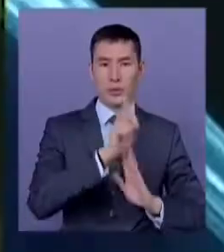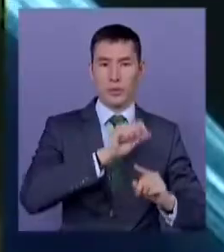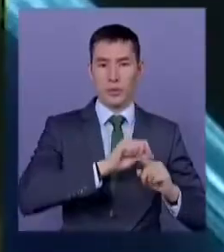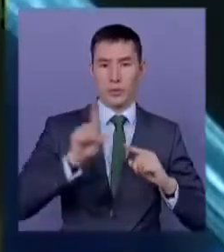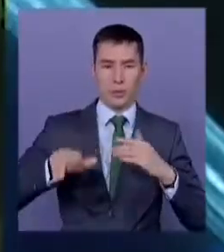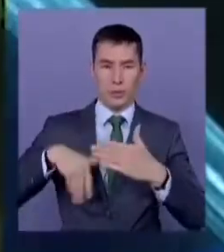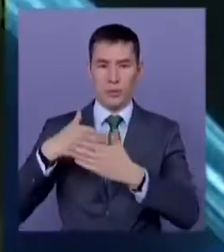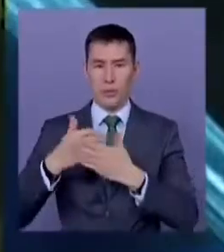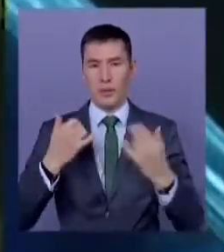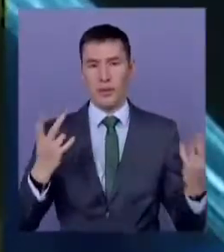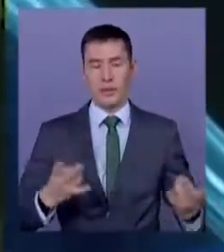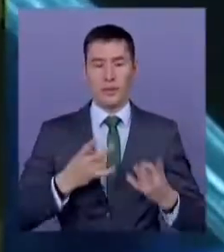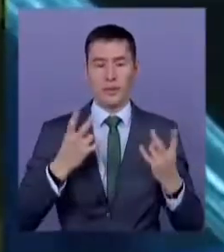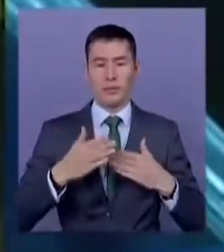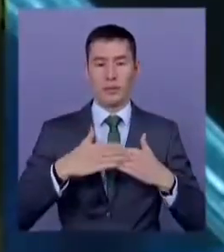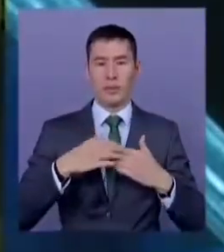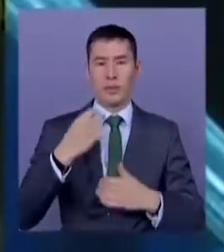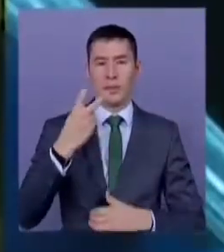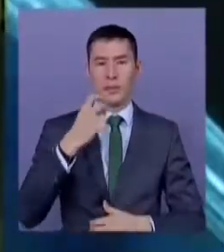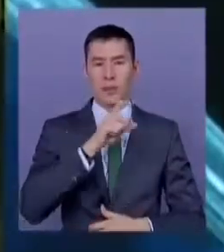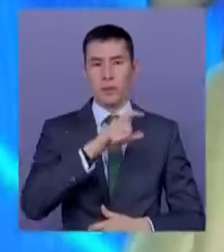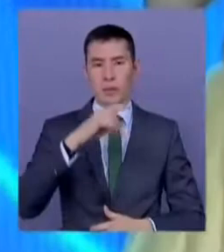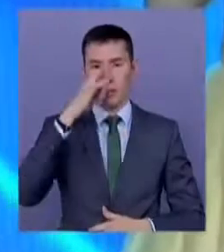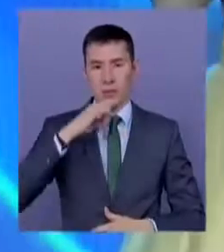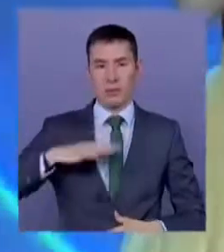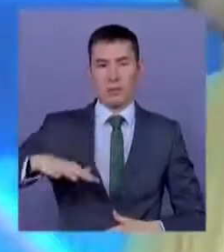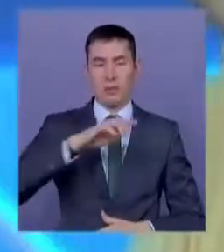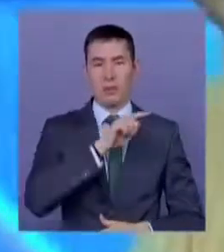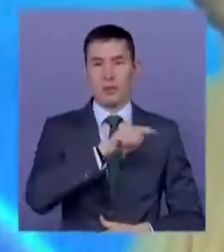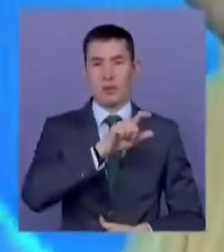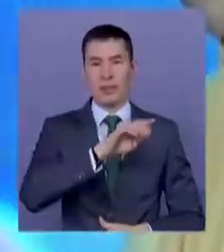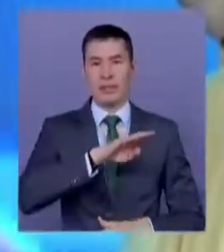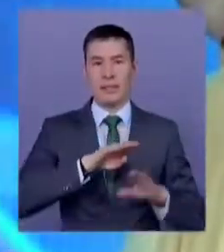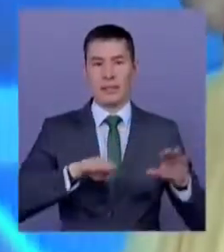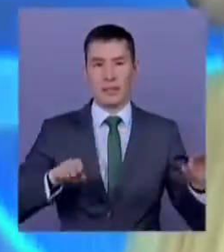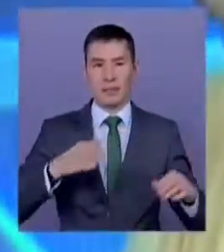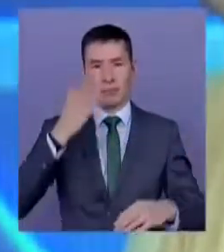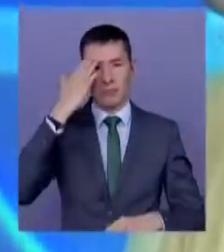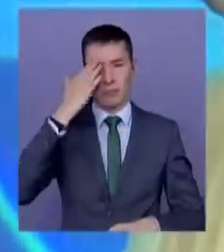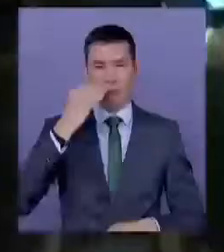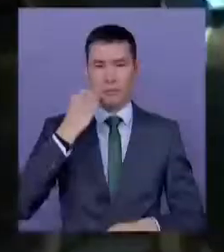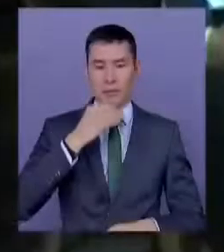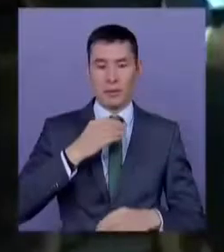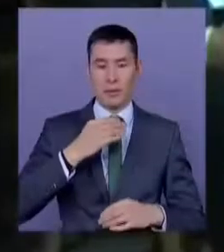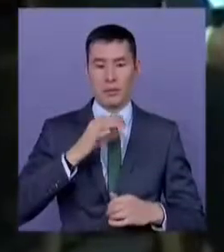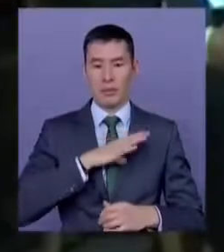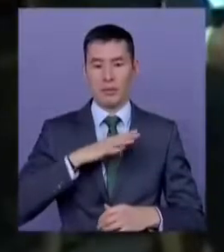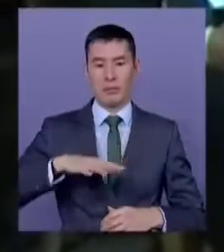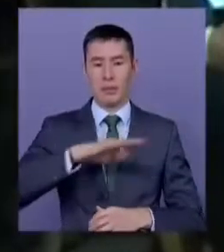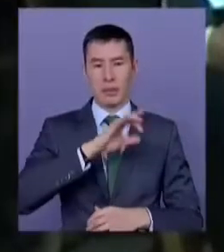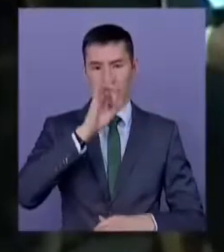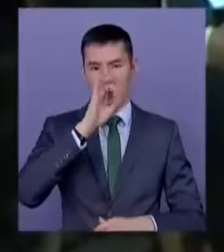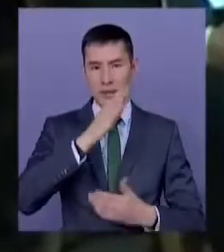келеді. Сол уақыттан бері 200-ден астам еліміздің дарынды жастарының еңбегі еленген. Бүгінде олар мемлекетіміздің танымал тұлғаларына